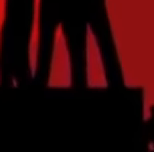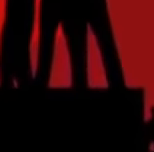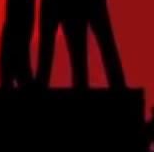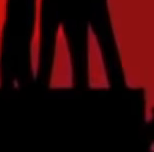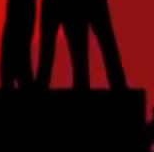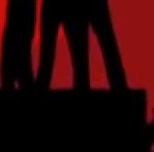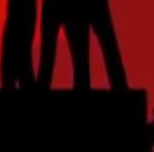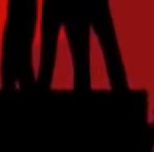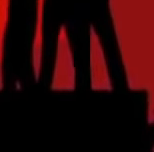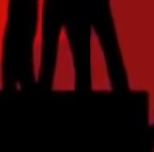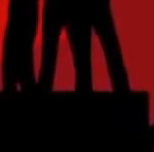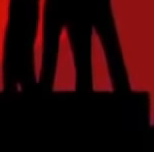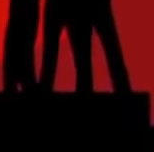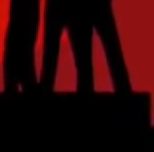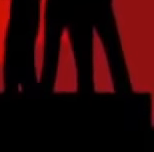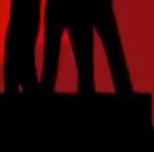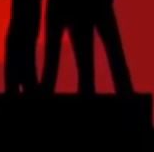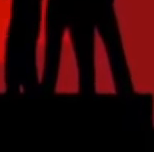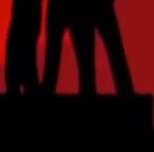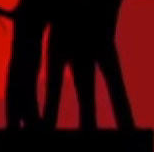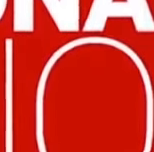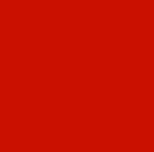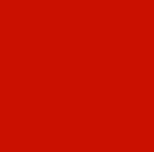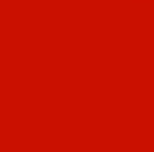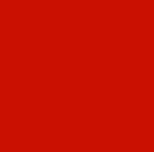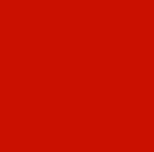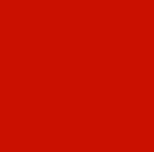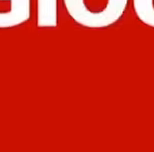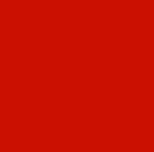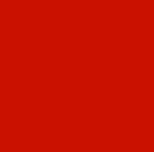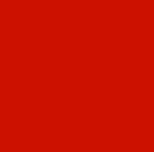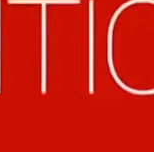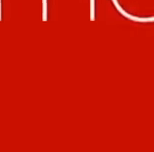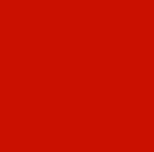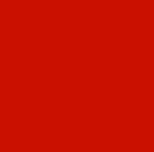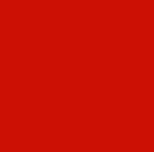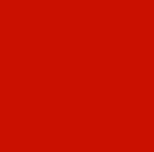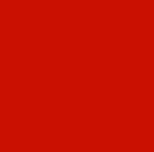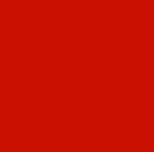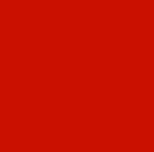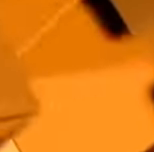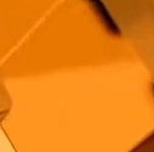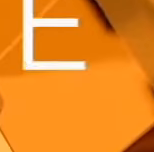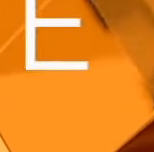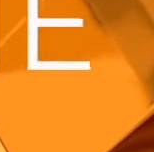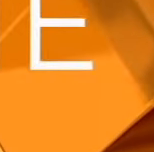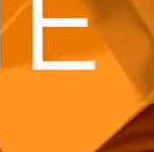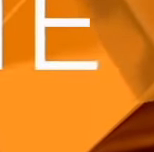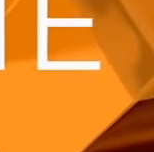ng mga estudyanteng tumutulig sa kay Marcos. Huli ang religious opposition o mga religious sector.